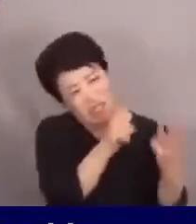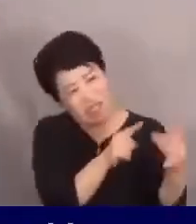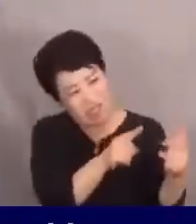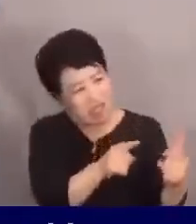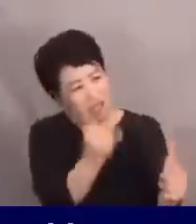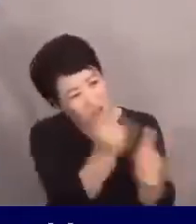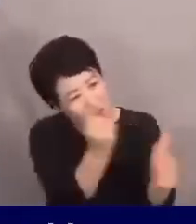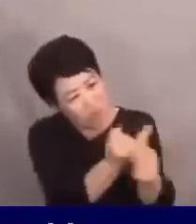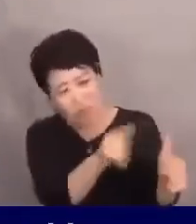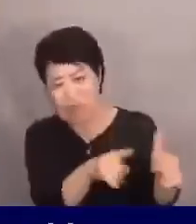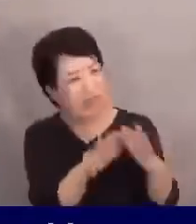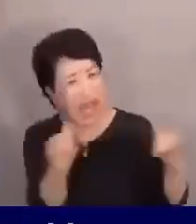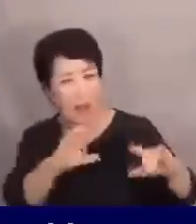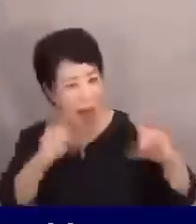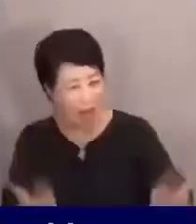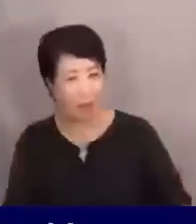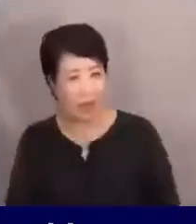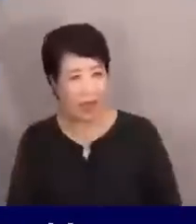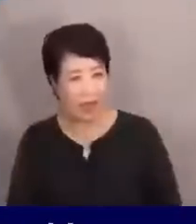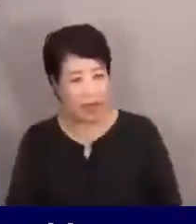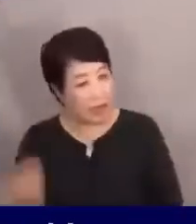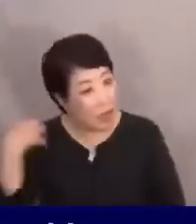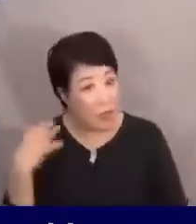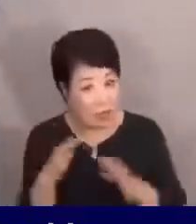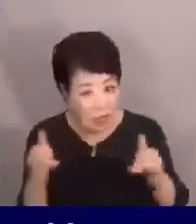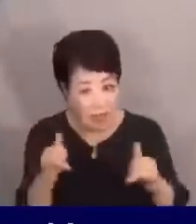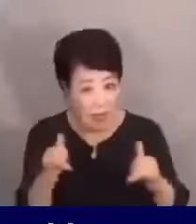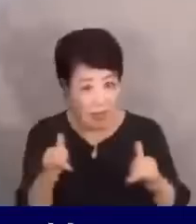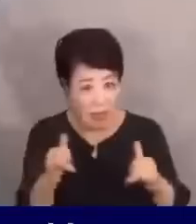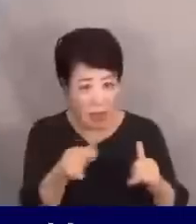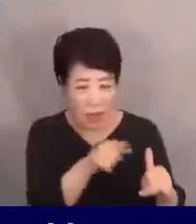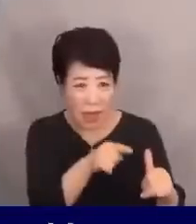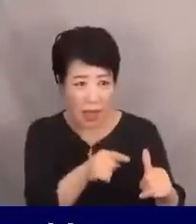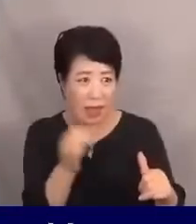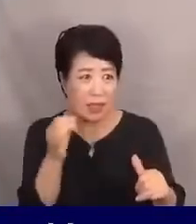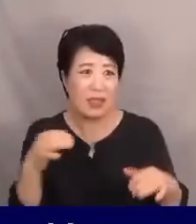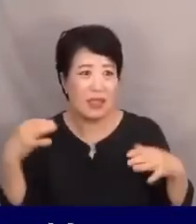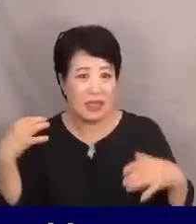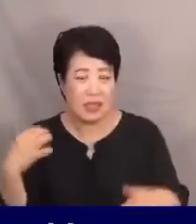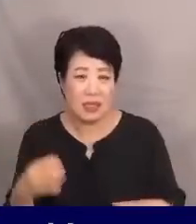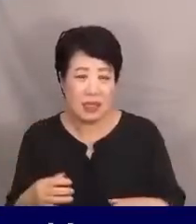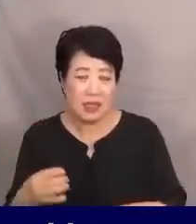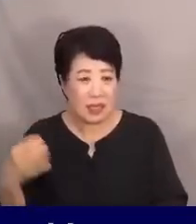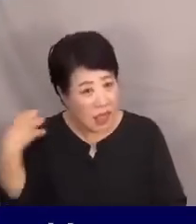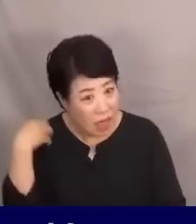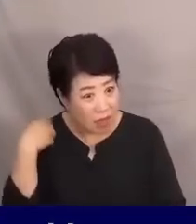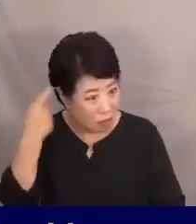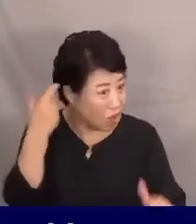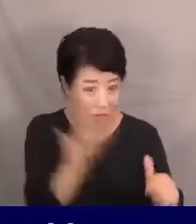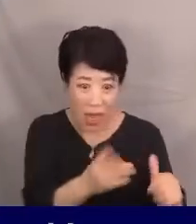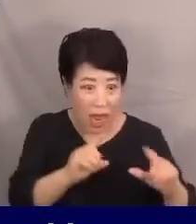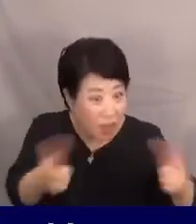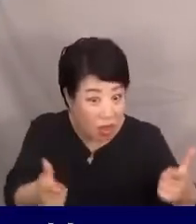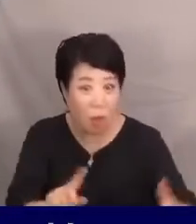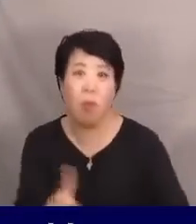책임 있는 자에게 책임을 묻지 않는 것, 그것은 마군이들에게 힘을 주는 것입니다.